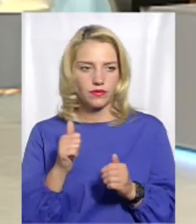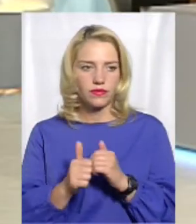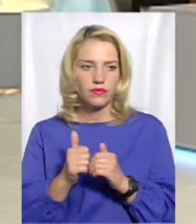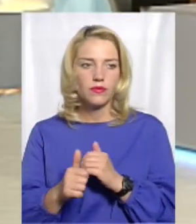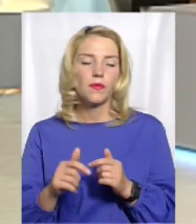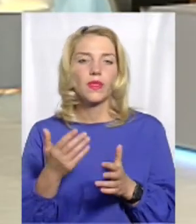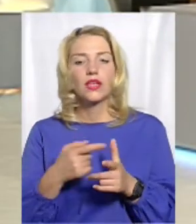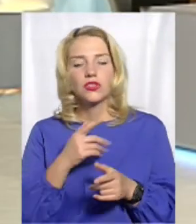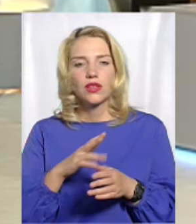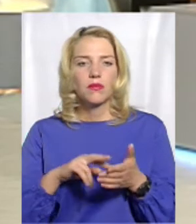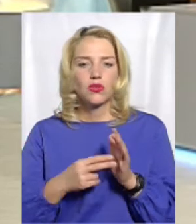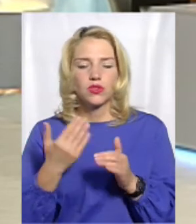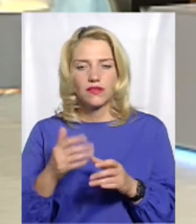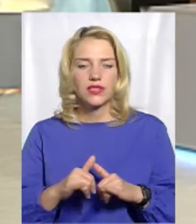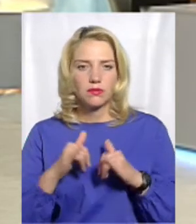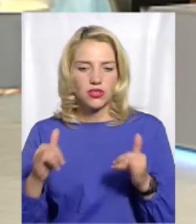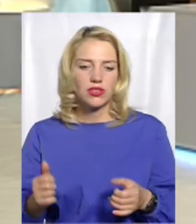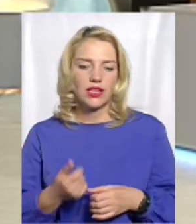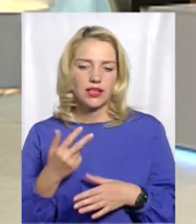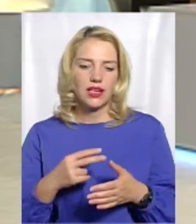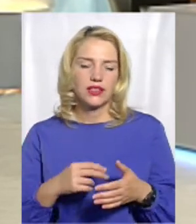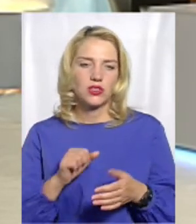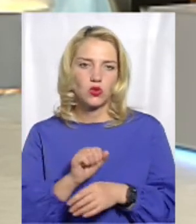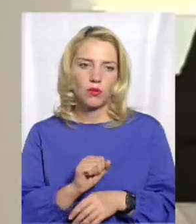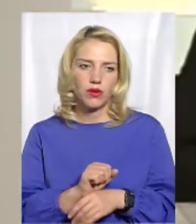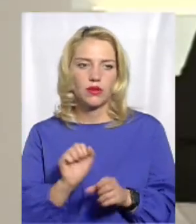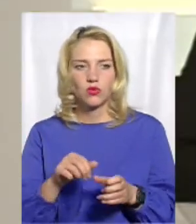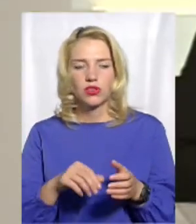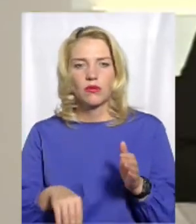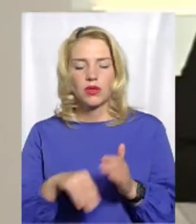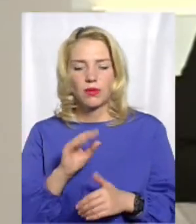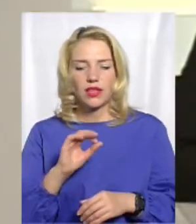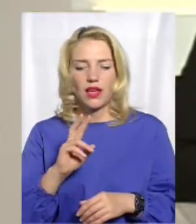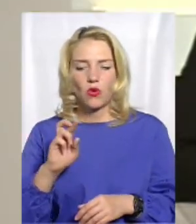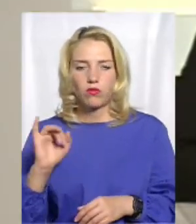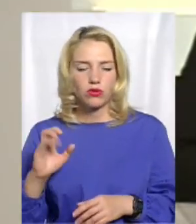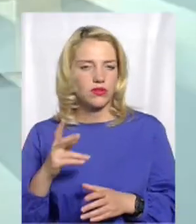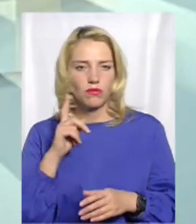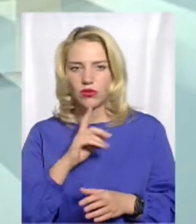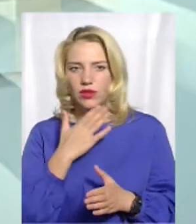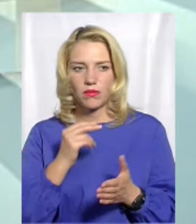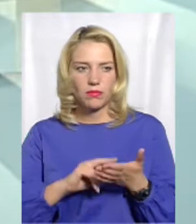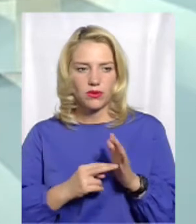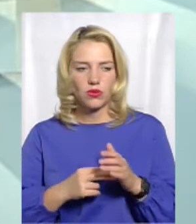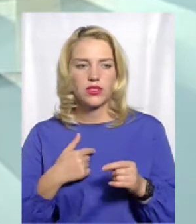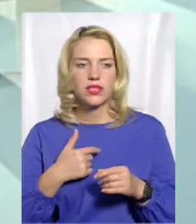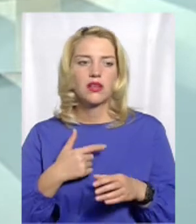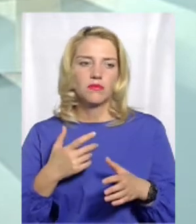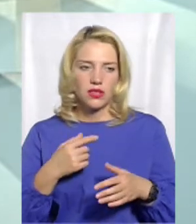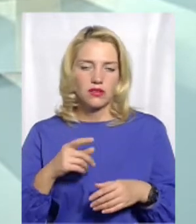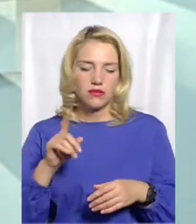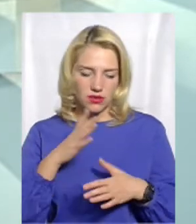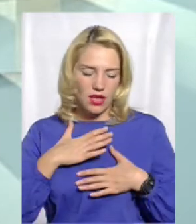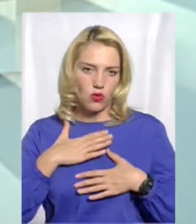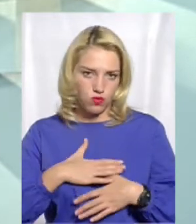ви збільшити кількість зупинок, можливо, придбати ще один екобус? Поки що це не планується. Зупинками ми задоволені